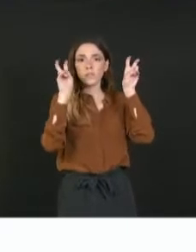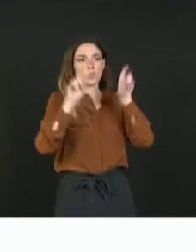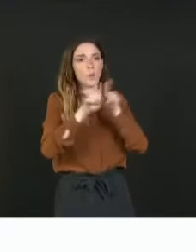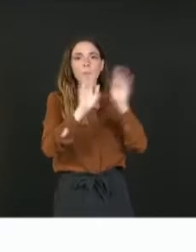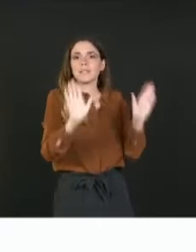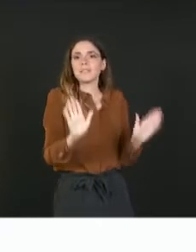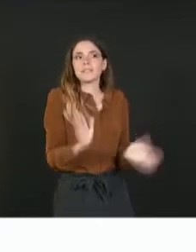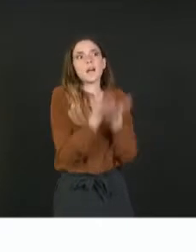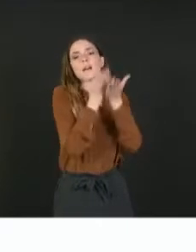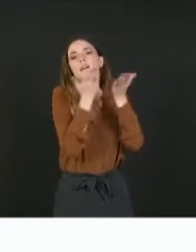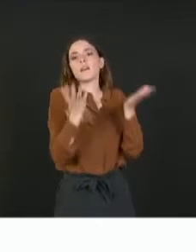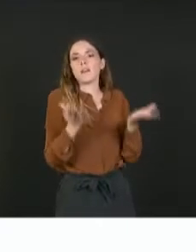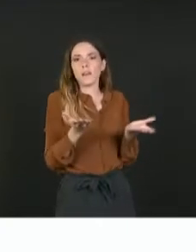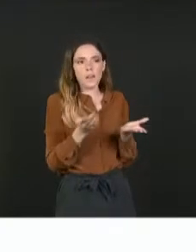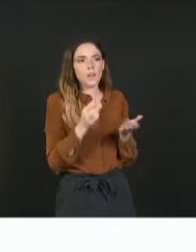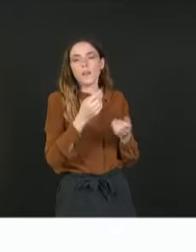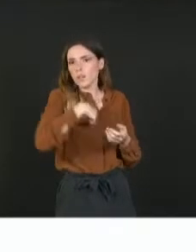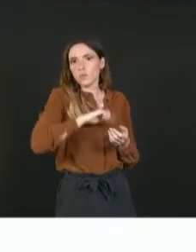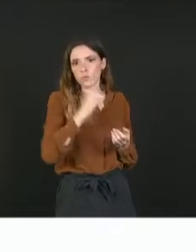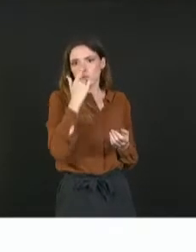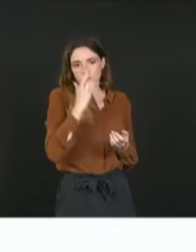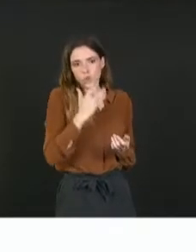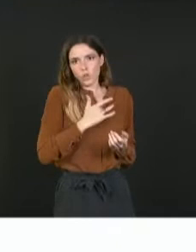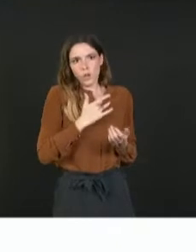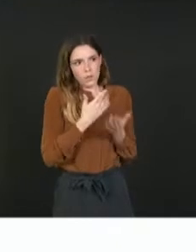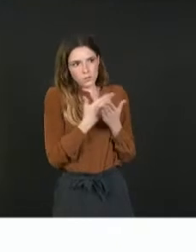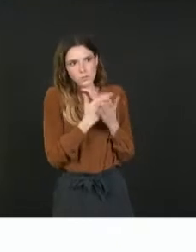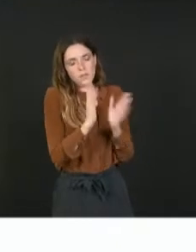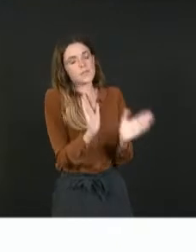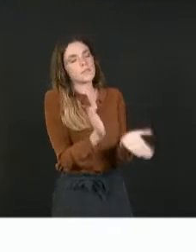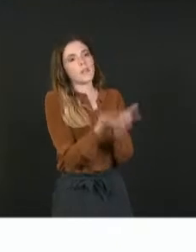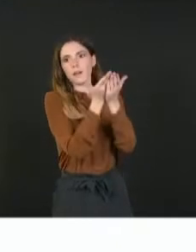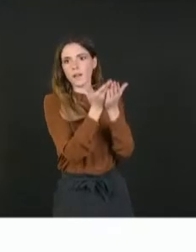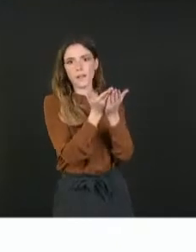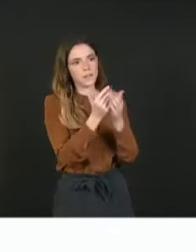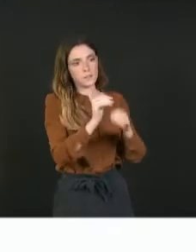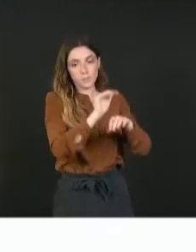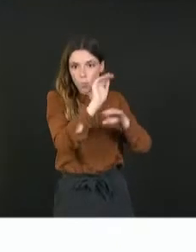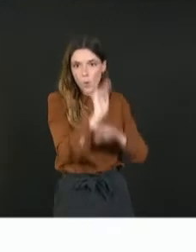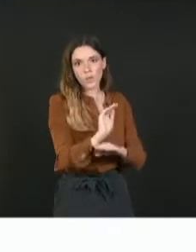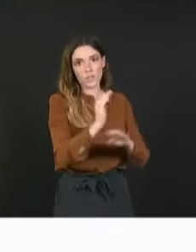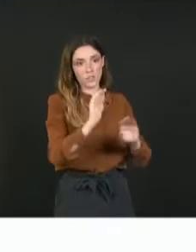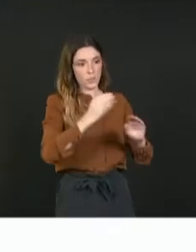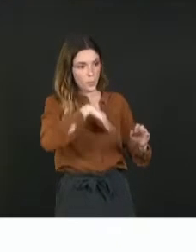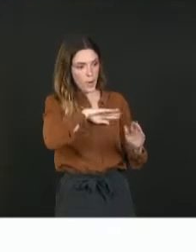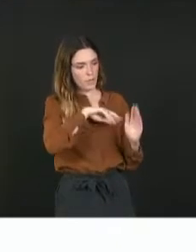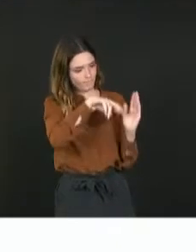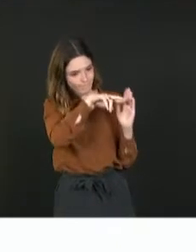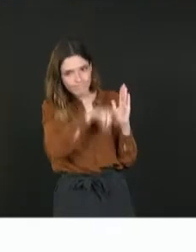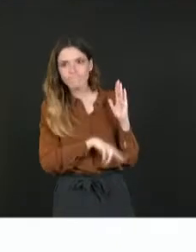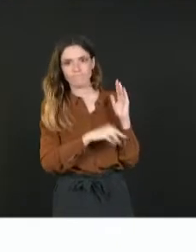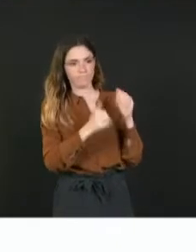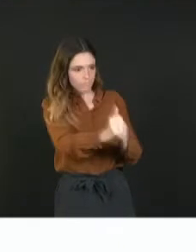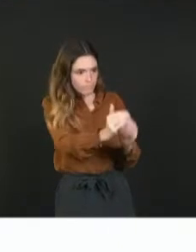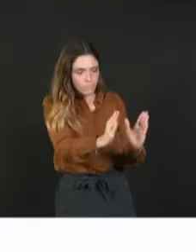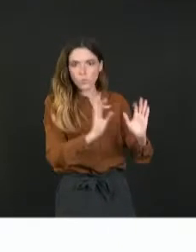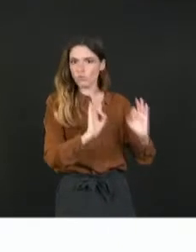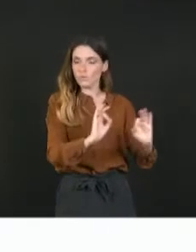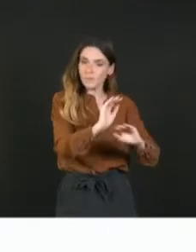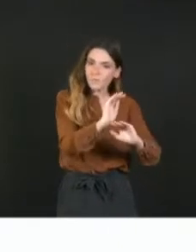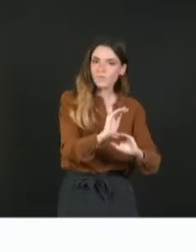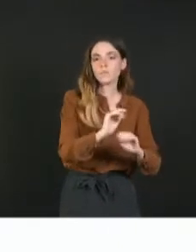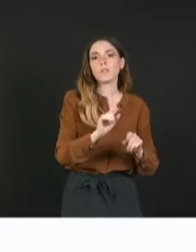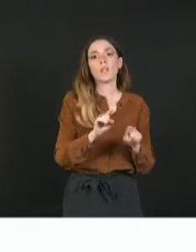choses auxquelles on est très attachés. Donc première action, c'est de protéger. La deuxième action, en fait, c'est